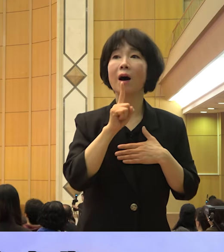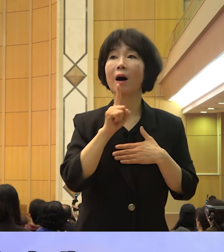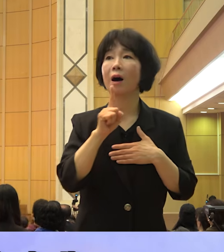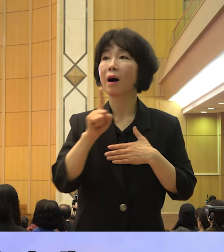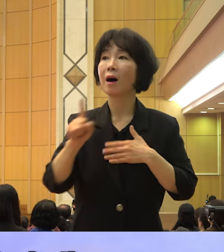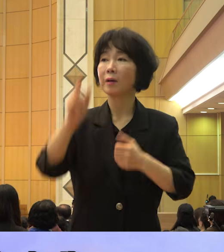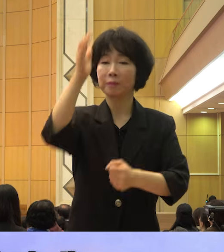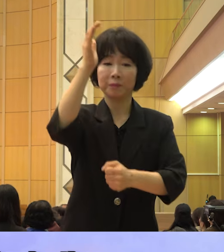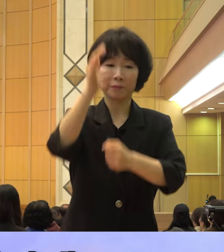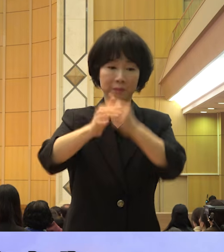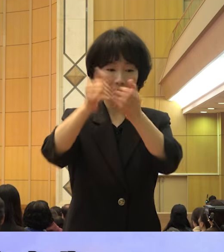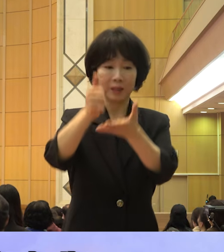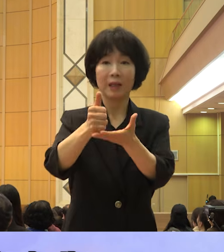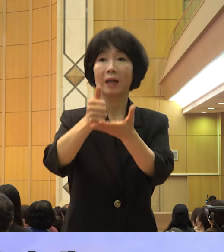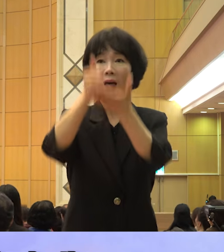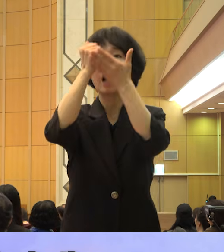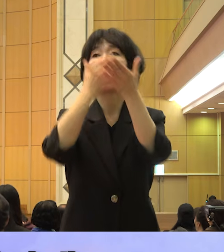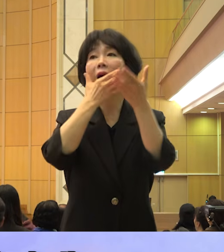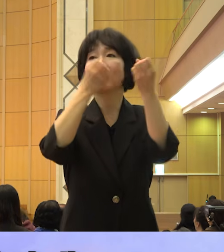형통하리라.